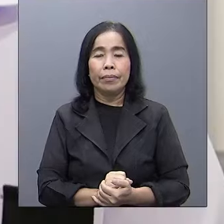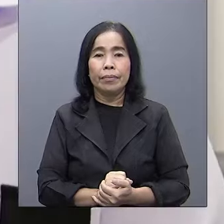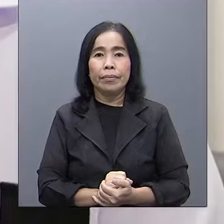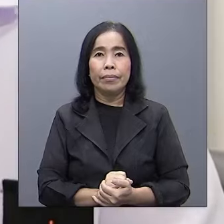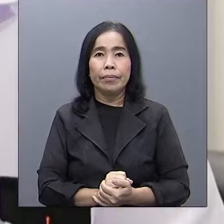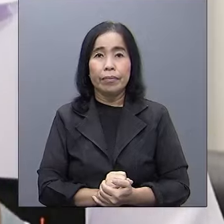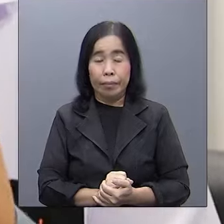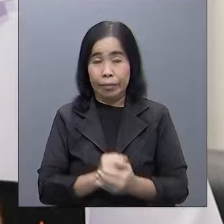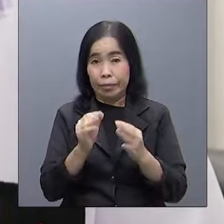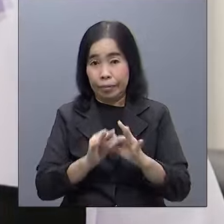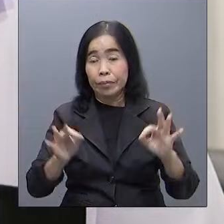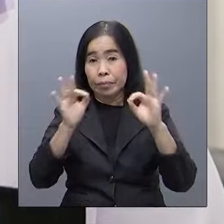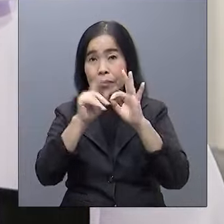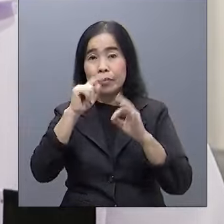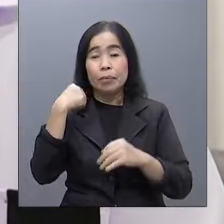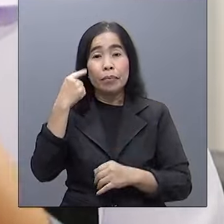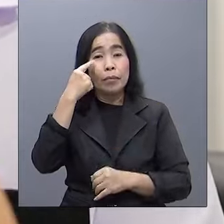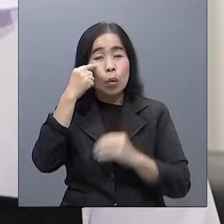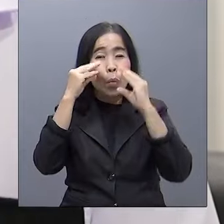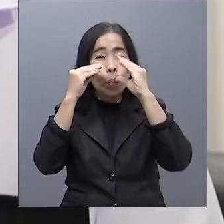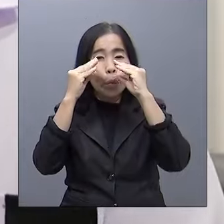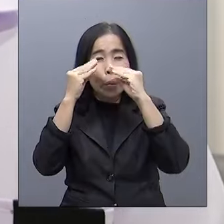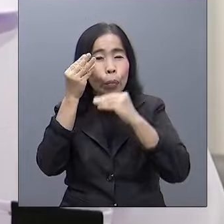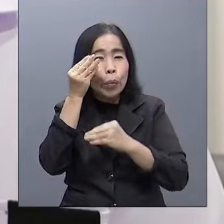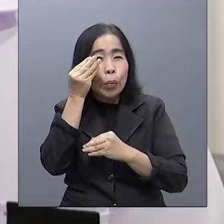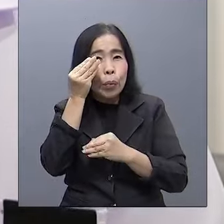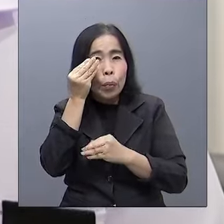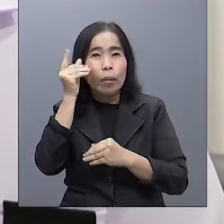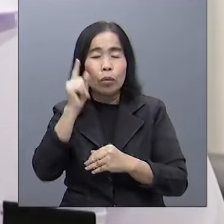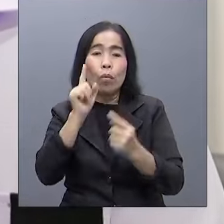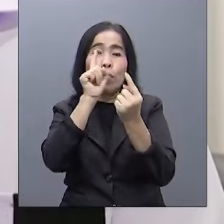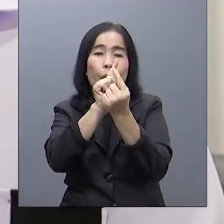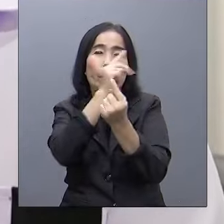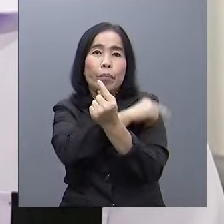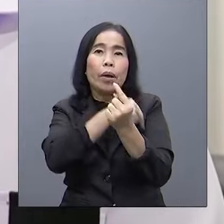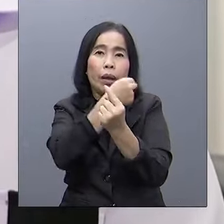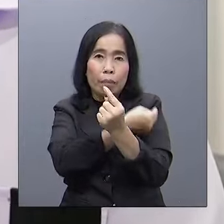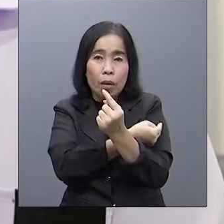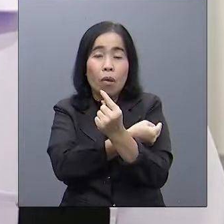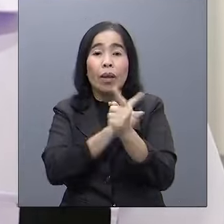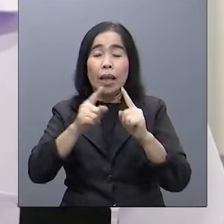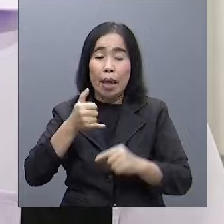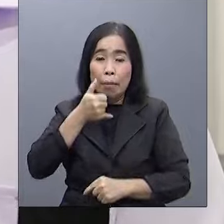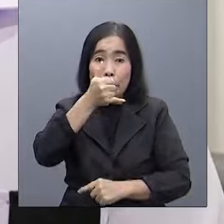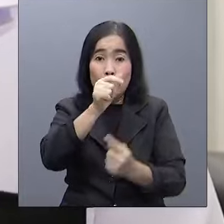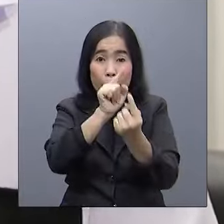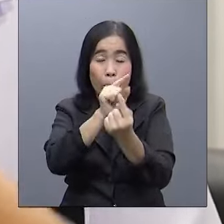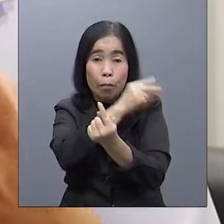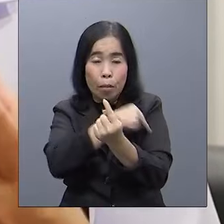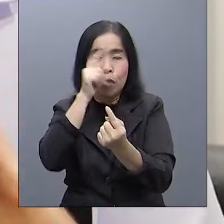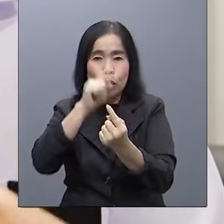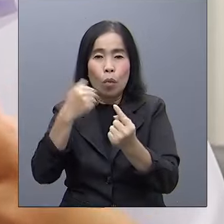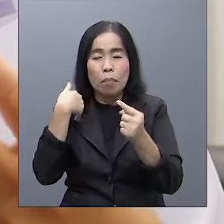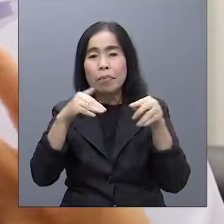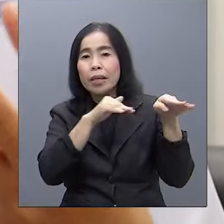หลักๆเลยครับพอเป็นวุ้นตาเสื่อมนะครับก็หมอจะแนะนำให้มาพบจักษุแพทย์นะครับโดยการมาพบแต่ละครั้งเนี่ยจะมีการเตรียมการอย่างนี้